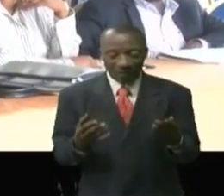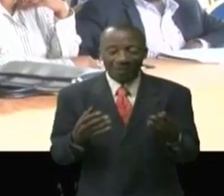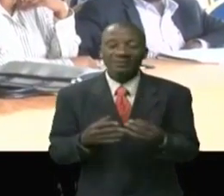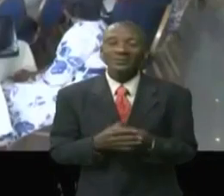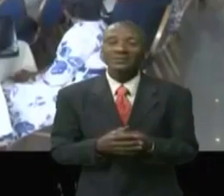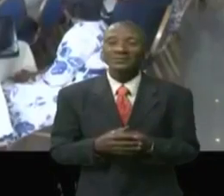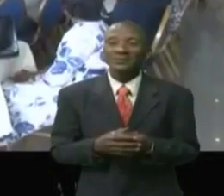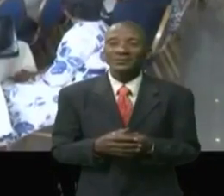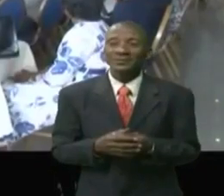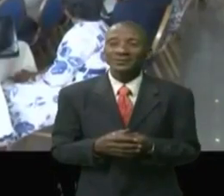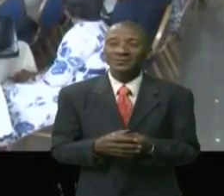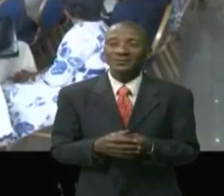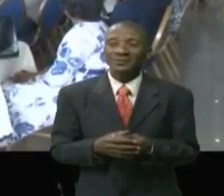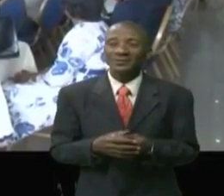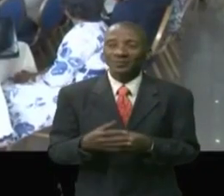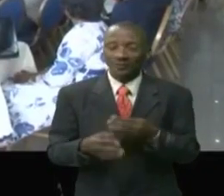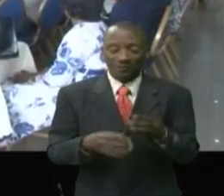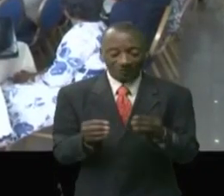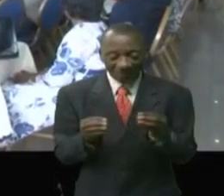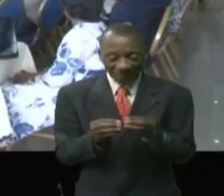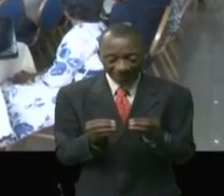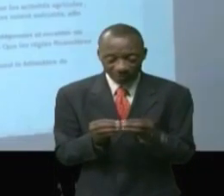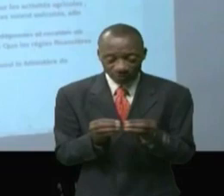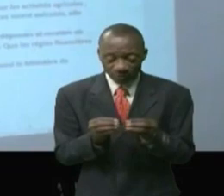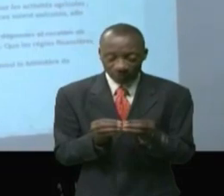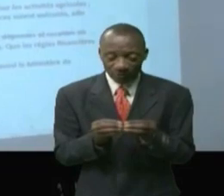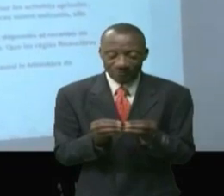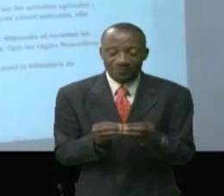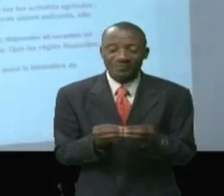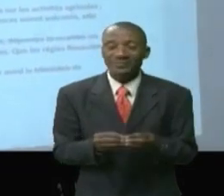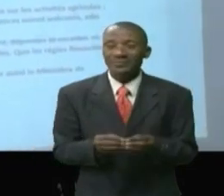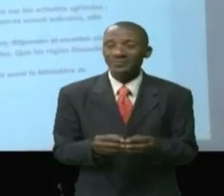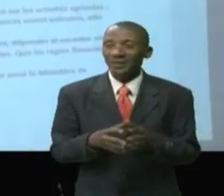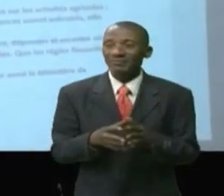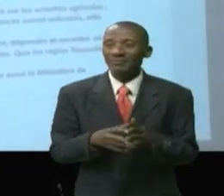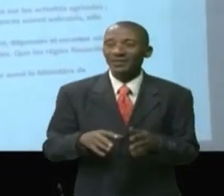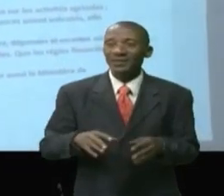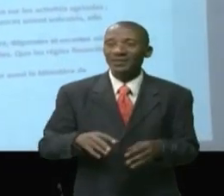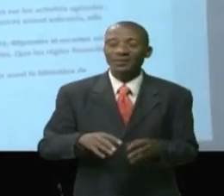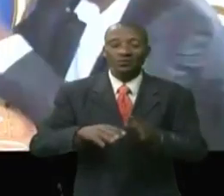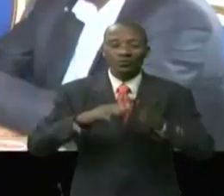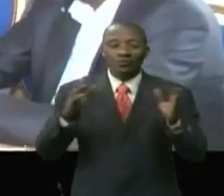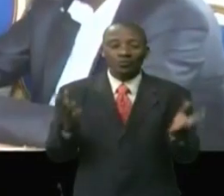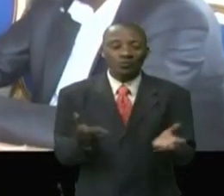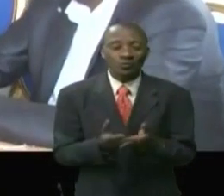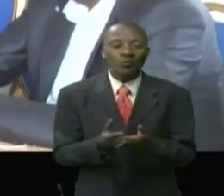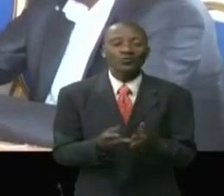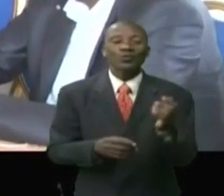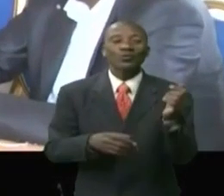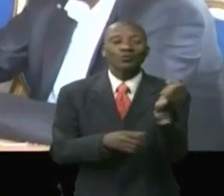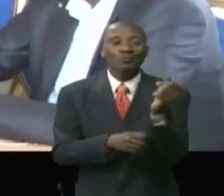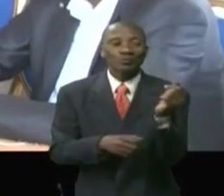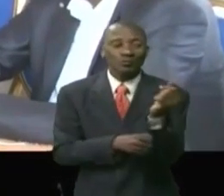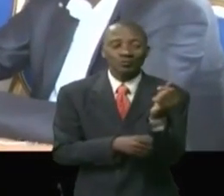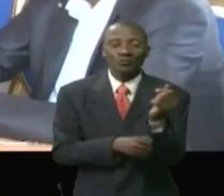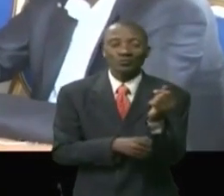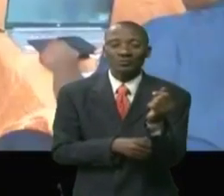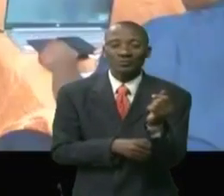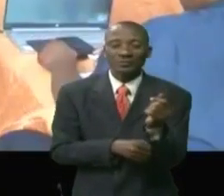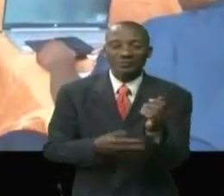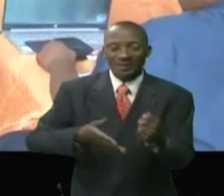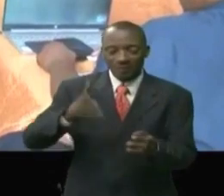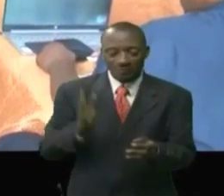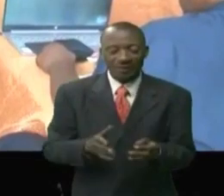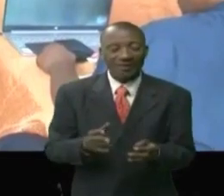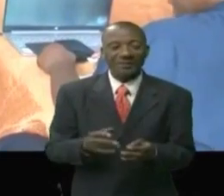prioritaire lors de l'examination du budget à l'écopin c'est dans ce cadre que les organisations de la société civile